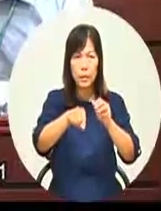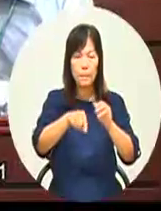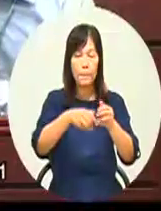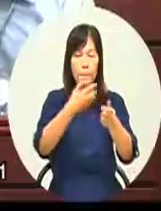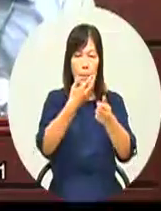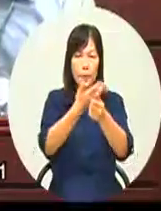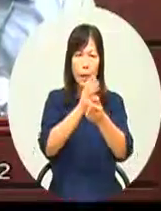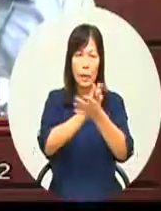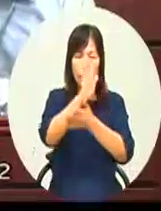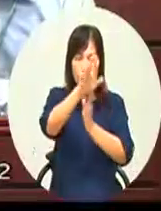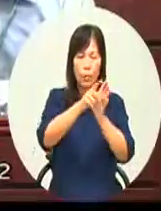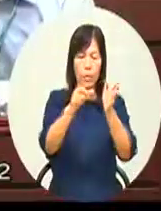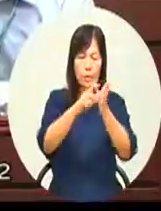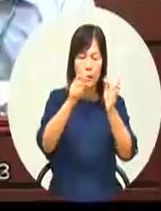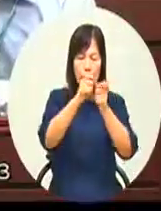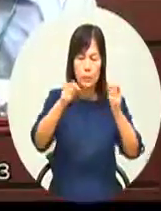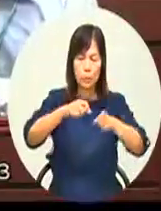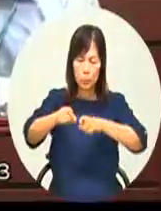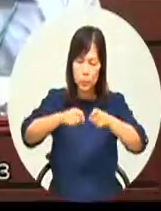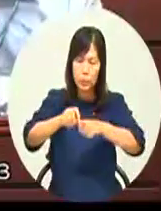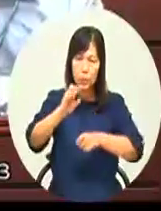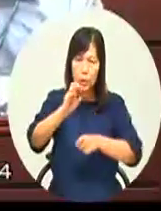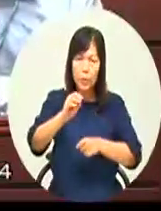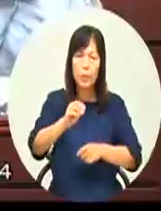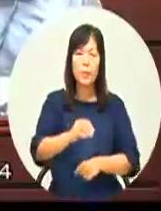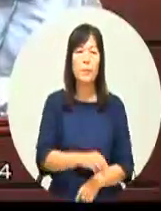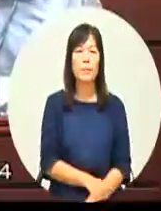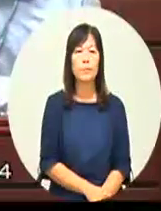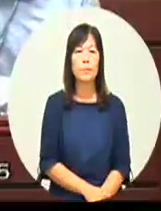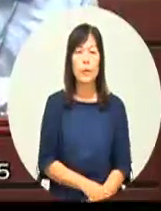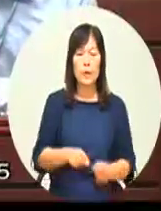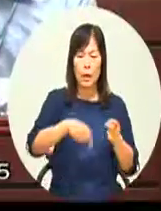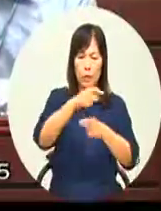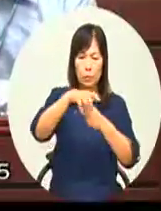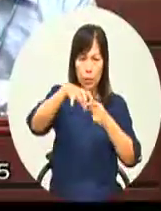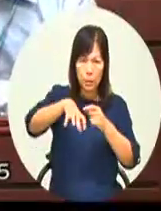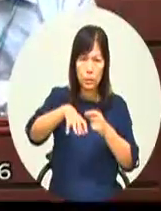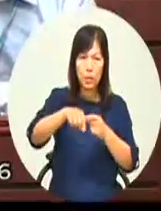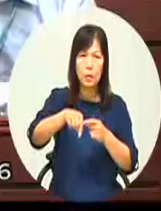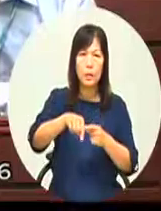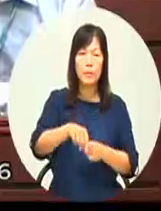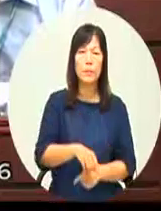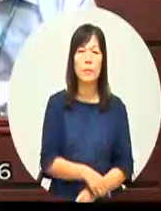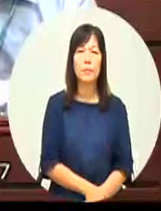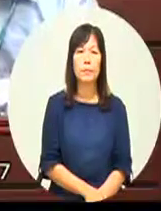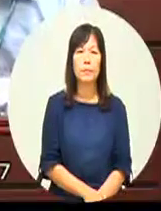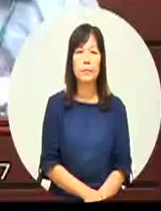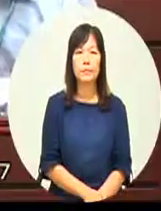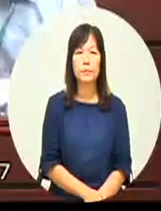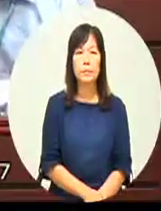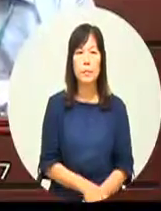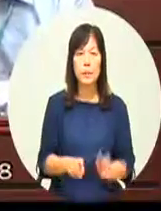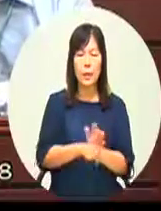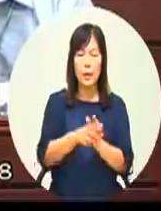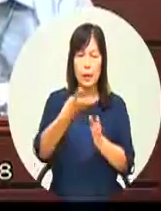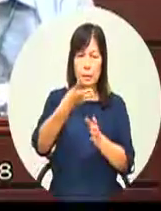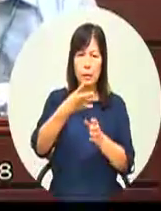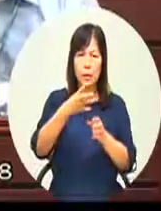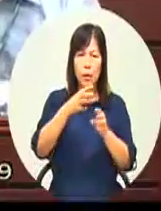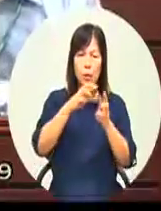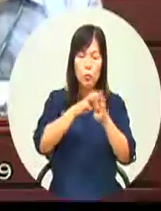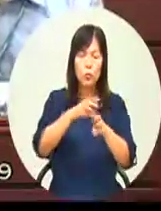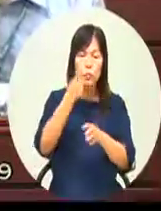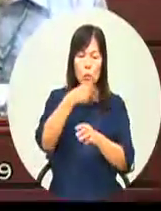后比较长期的规划。那先将那个转运站那个地方四号出口那个地方先把它完